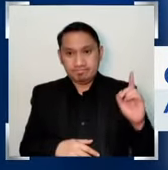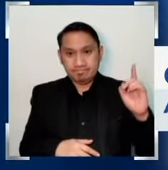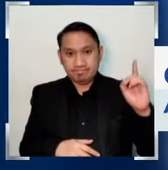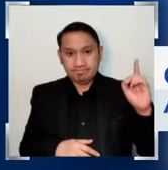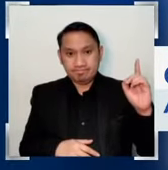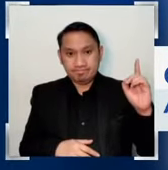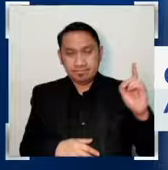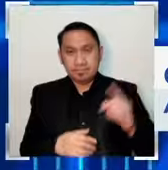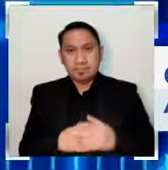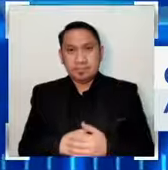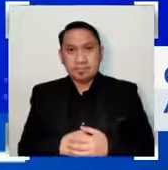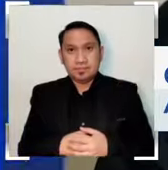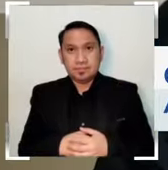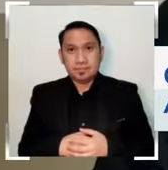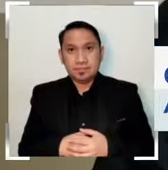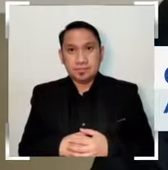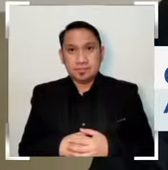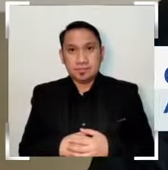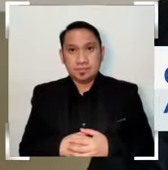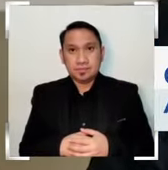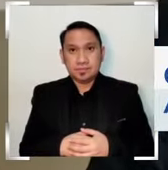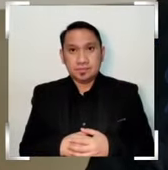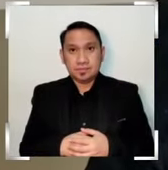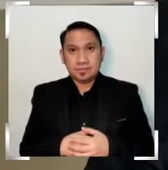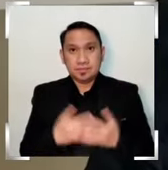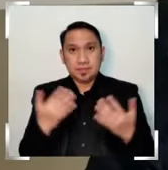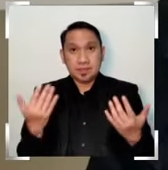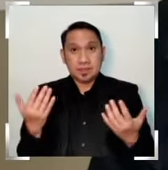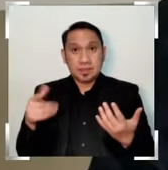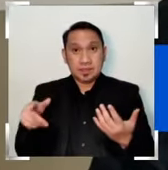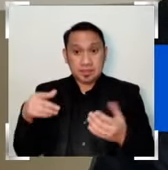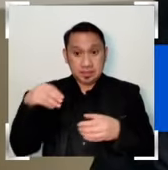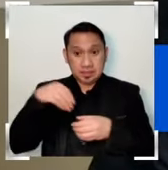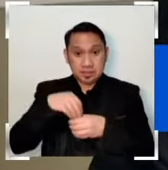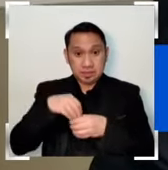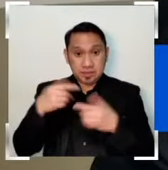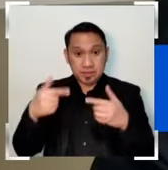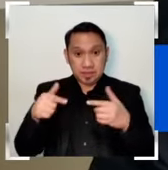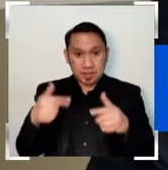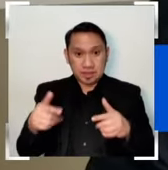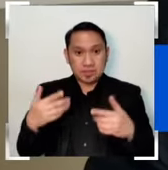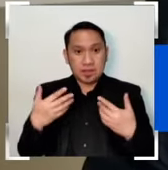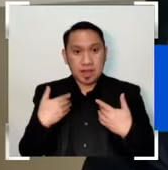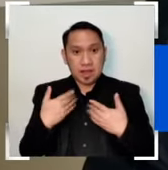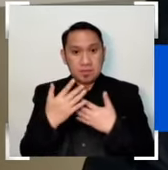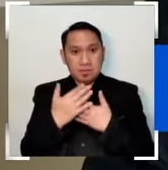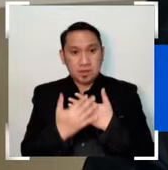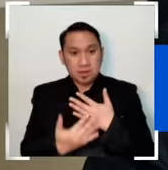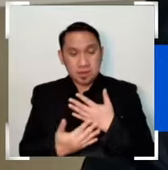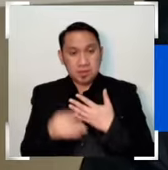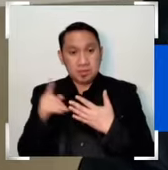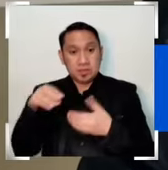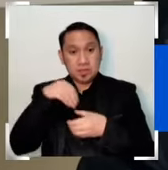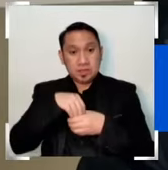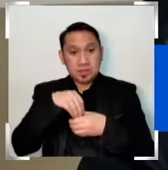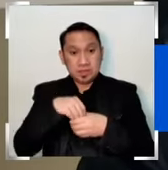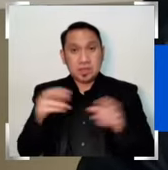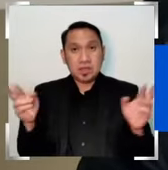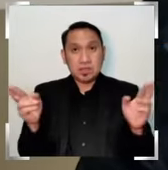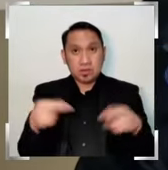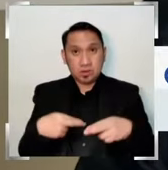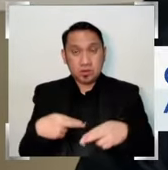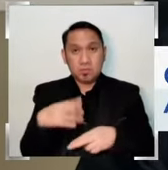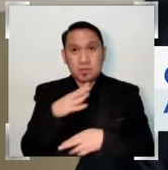Soriano, 61 anyos. Doon pa lang sa gate, may mga dugo na. Pagdating doon sa kwarto, doon na nakita ko na